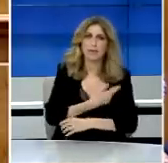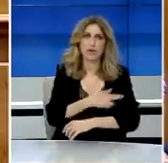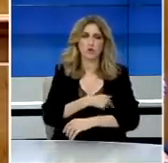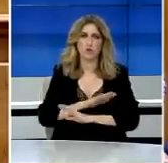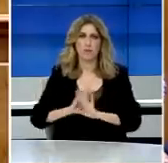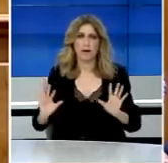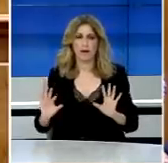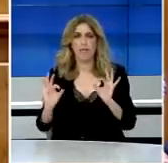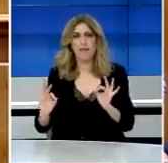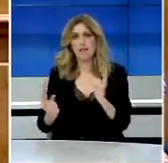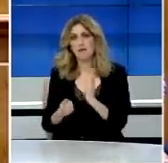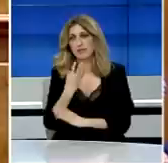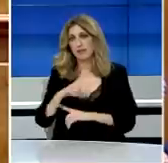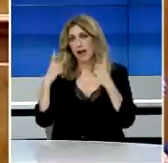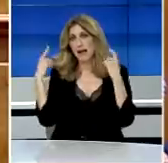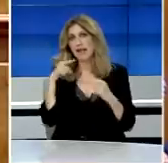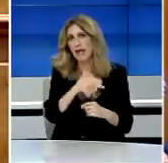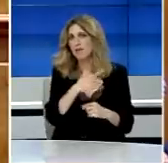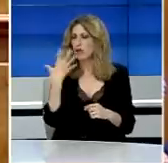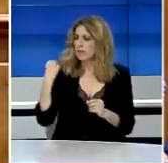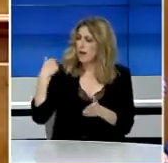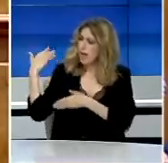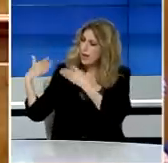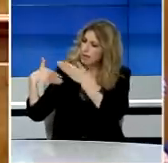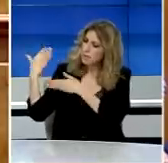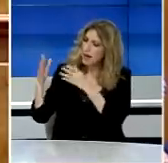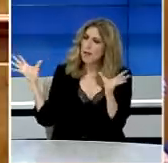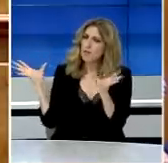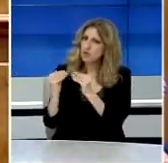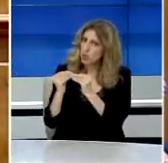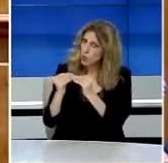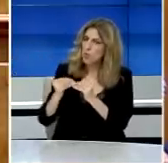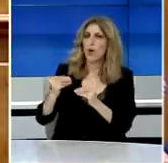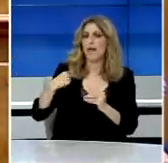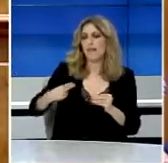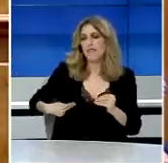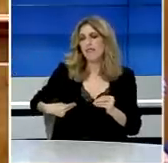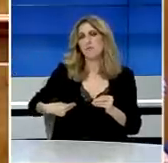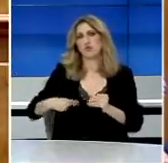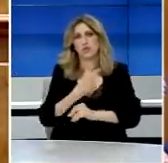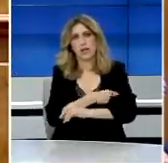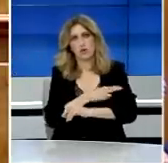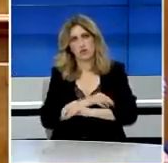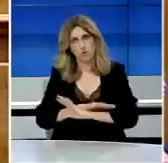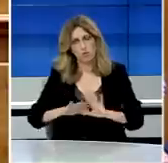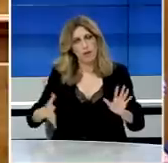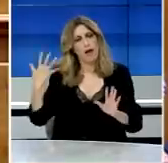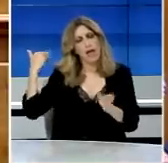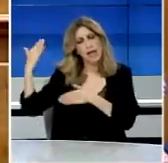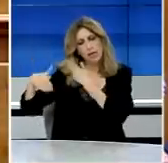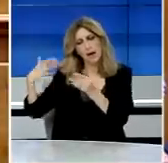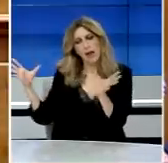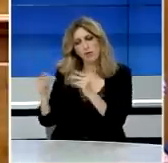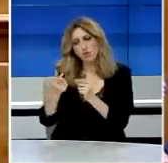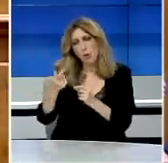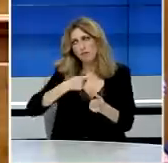της σε σχέση με το δημόσιο σύστημα υγείας και την κατασπατάληση πόρων από αυτό. Αλλά καμία σχέση δεν έχει αυτή η ιστορία με τη στήριξη του ΕΣΥ.